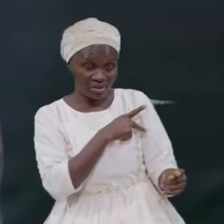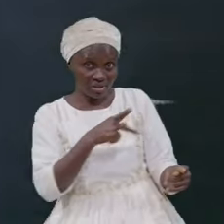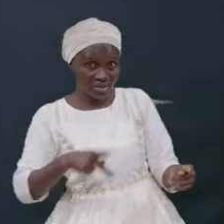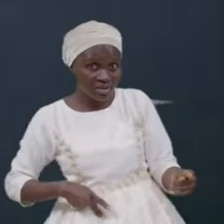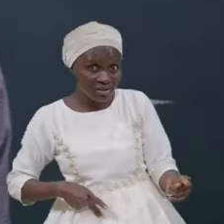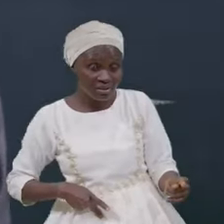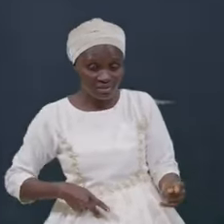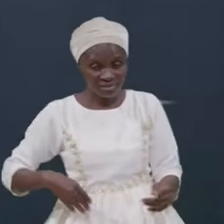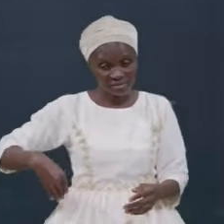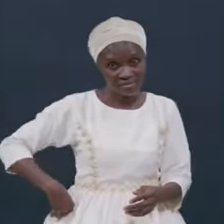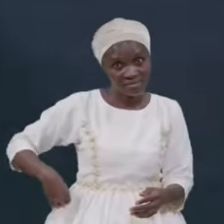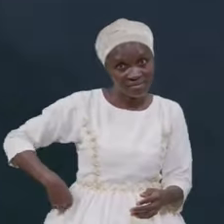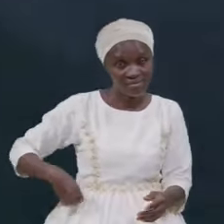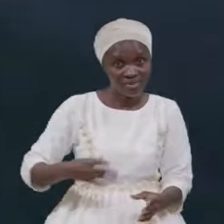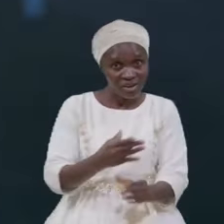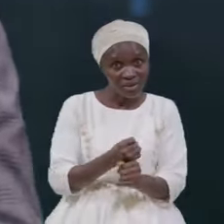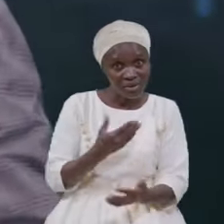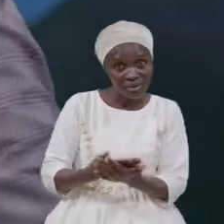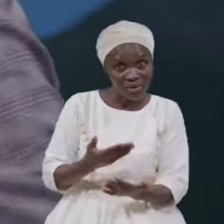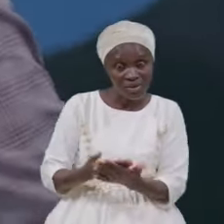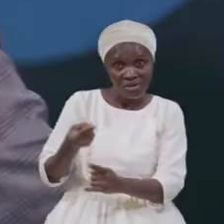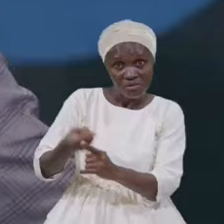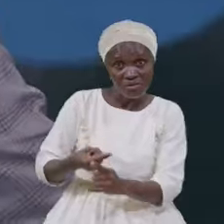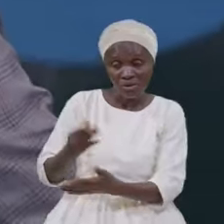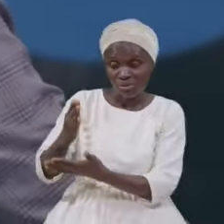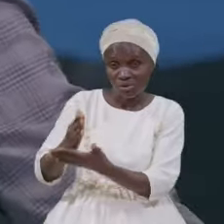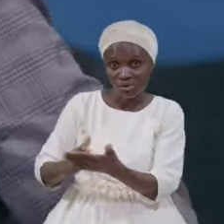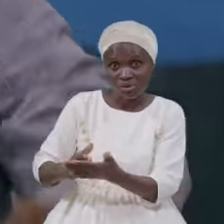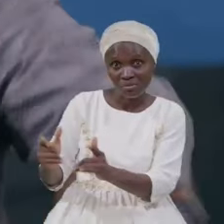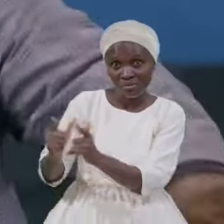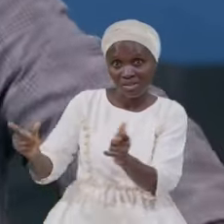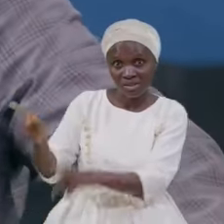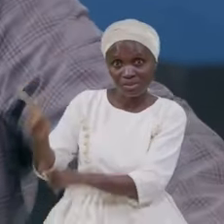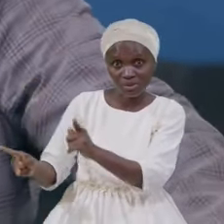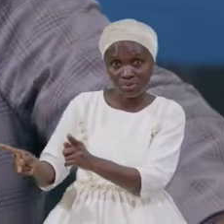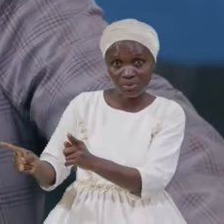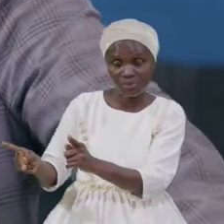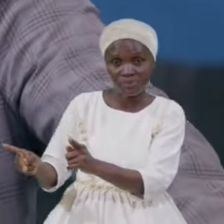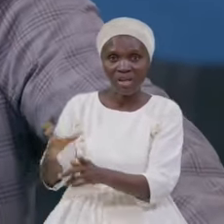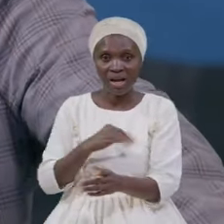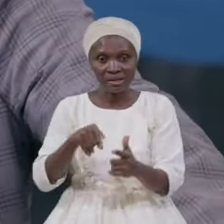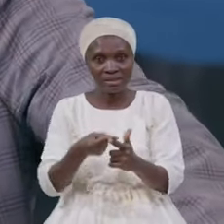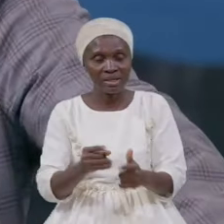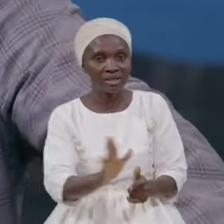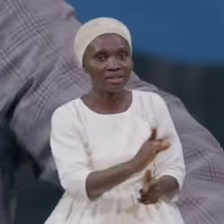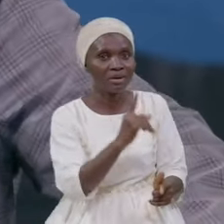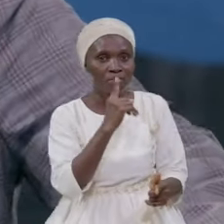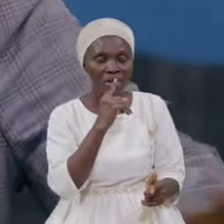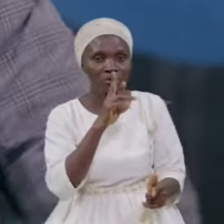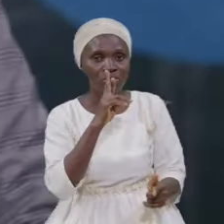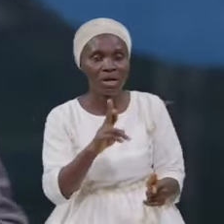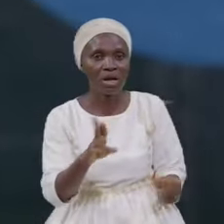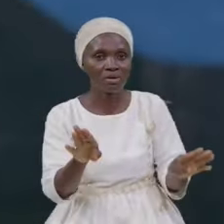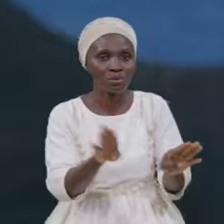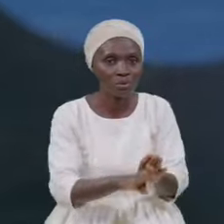de ceux-là qui sont en pouvoir, au pouvoir, leurs bouches sont fermées, ils ne peuvent pas parler. Mais Dieu merci pour Nathan. Il est venu à